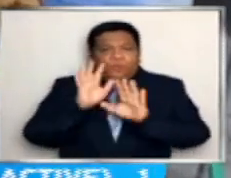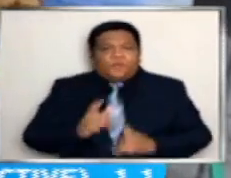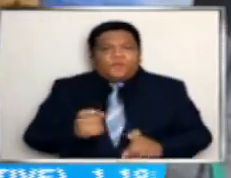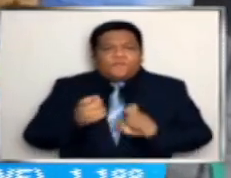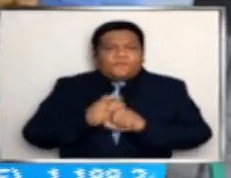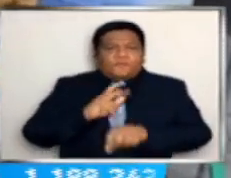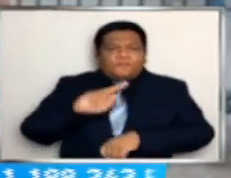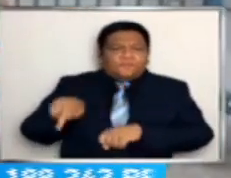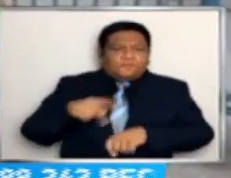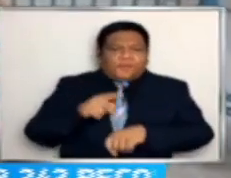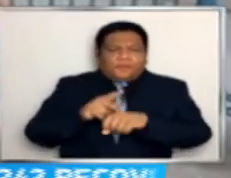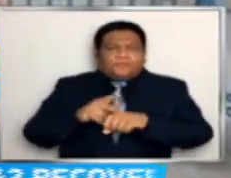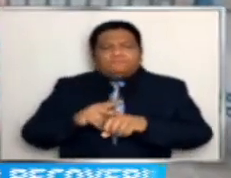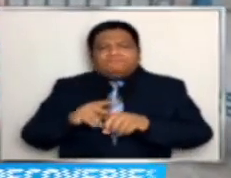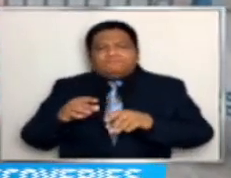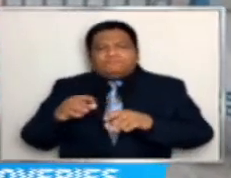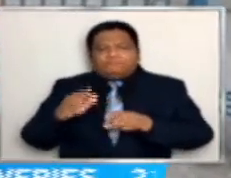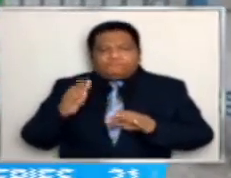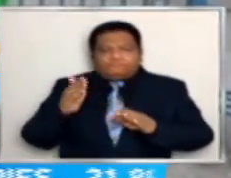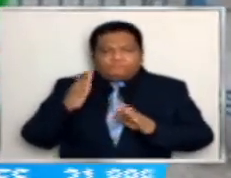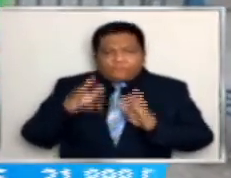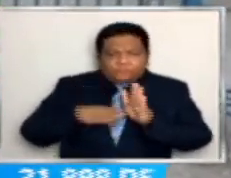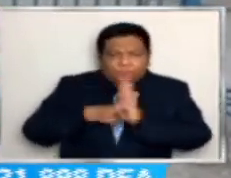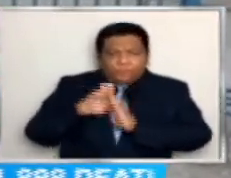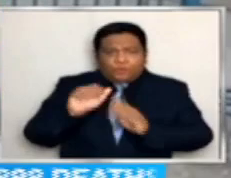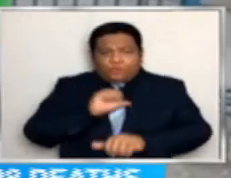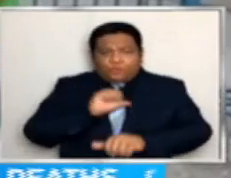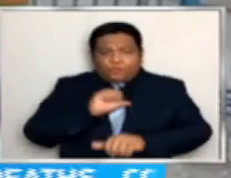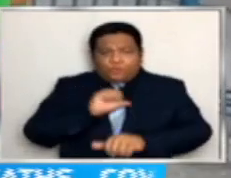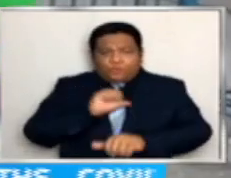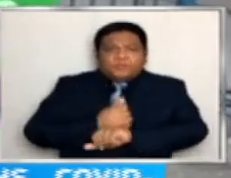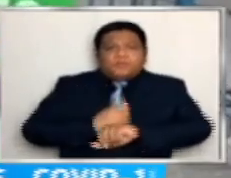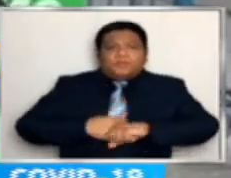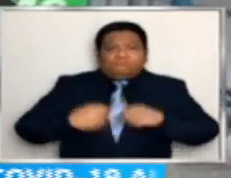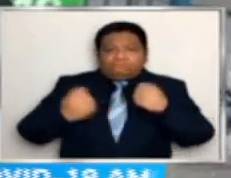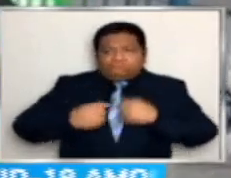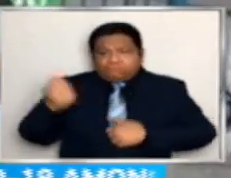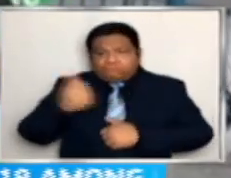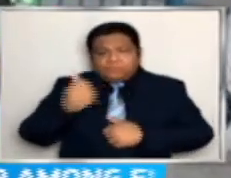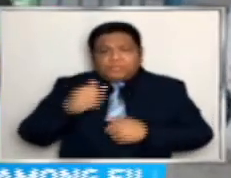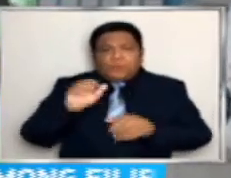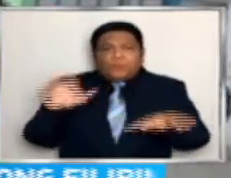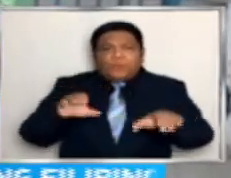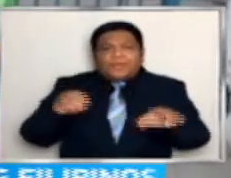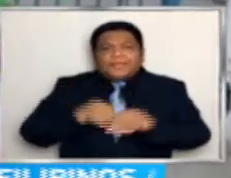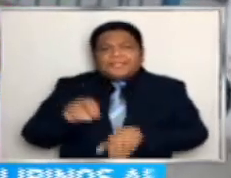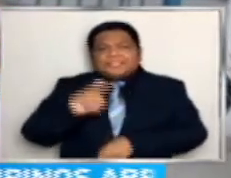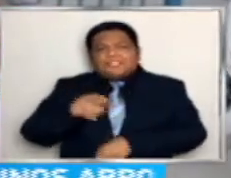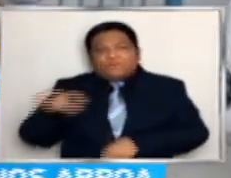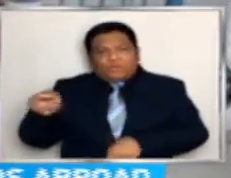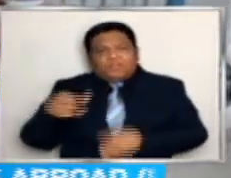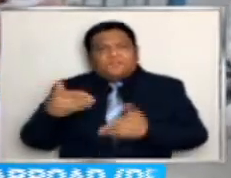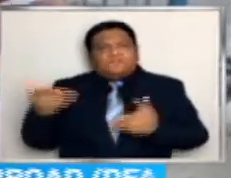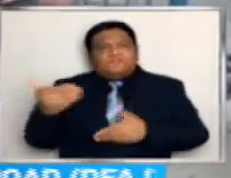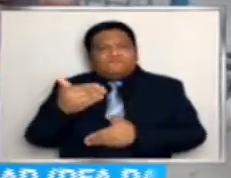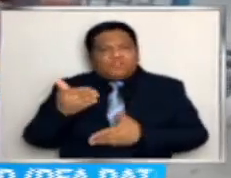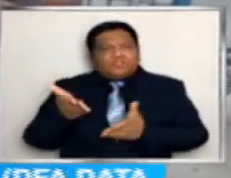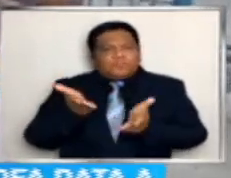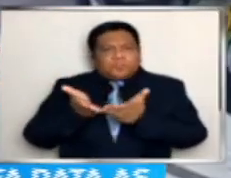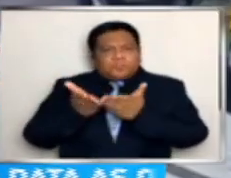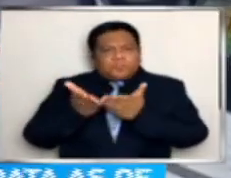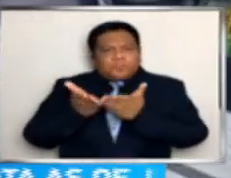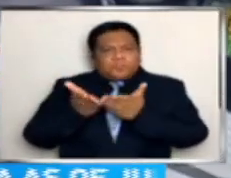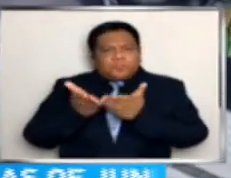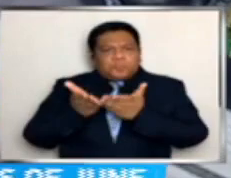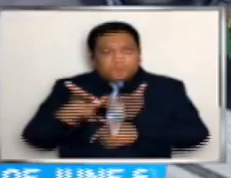Authority, mga biyahero at mga nagtatrabaho sa Navotas Peace Port. Ayon kay Dr. Christia Padolina, City Health Officers